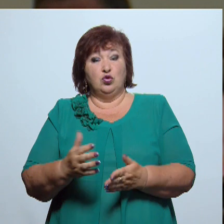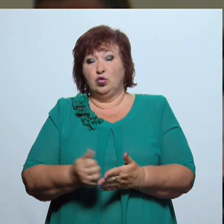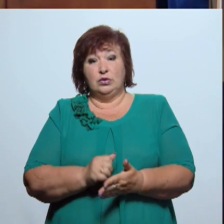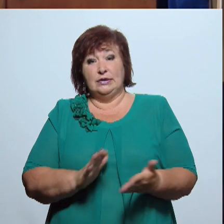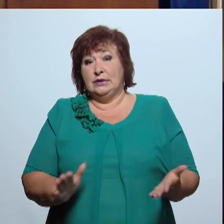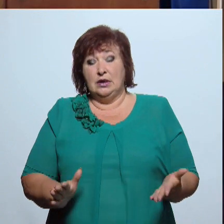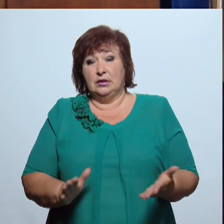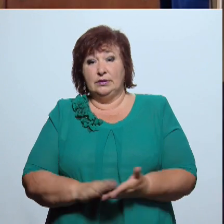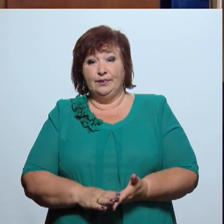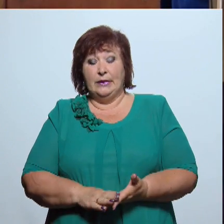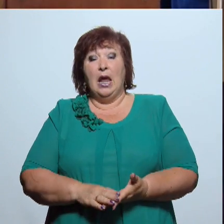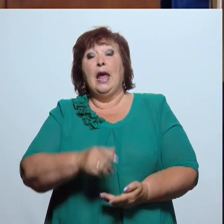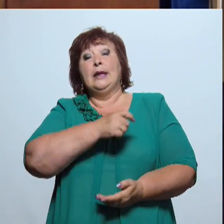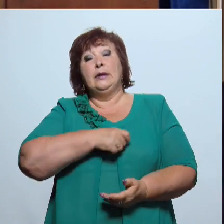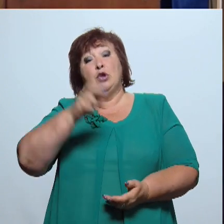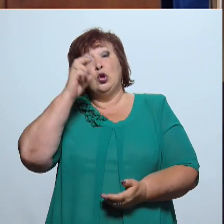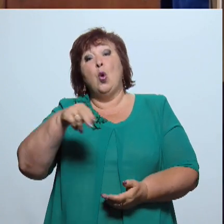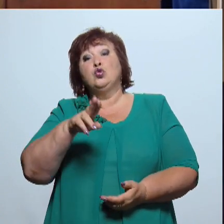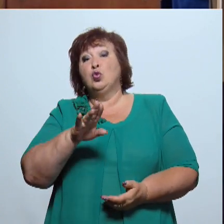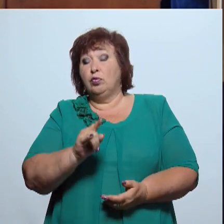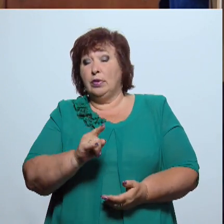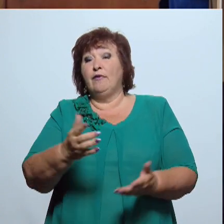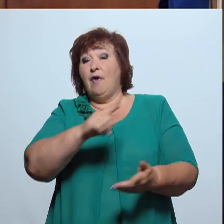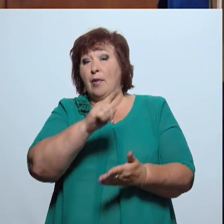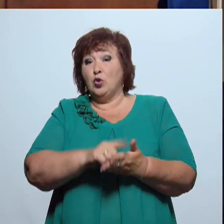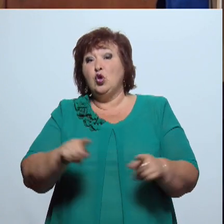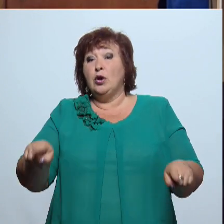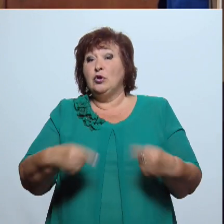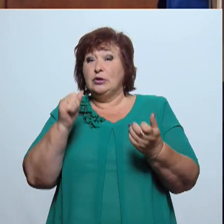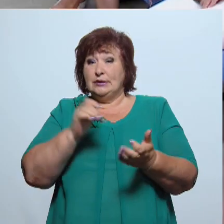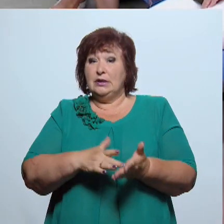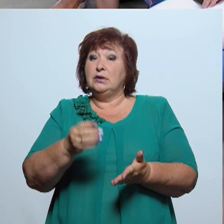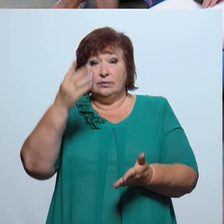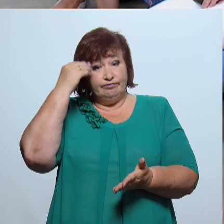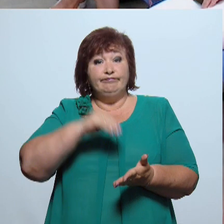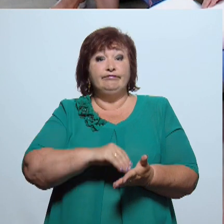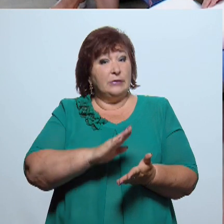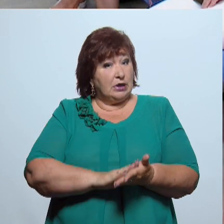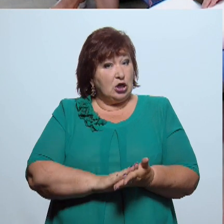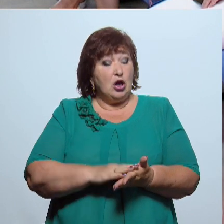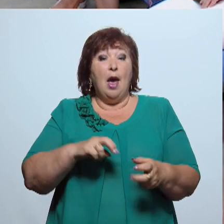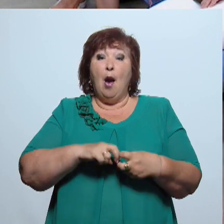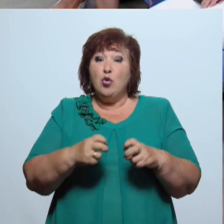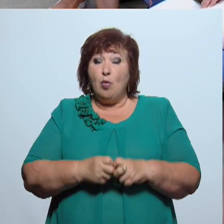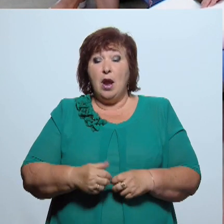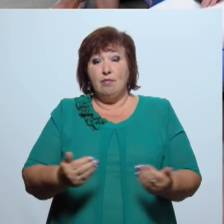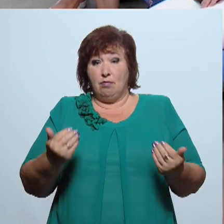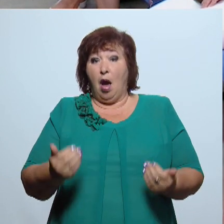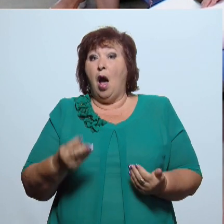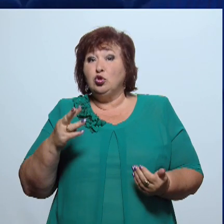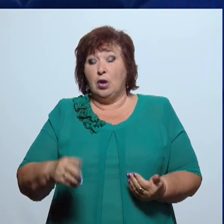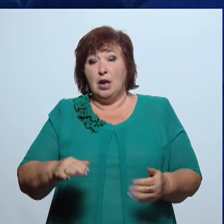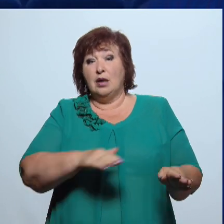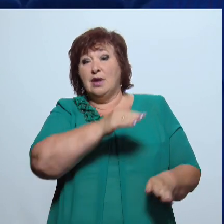реабилитации не хватает. Депутат Госдумы вопрос со строительством республики реабилитационного центра взял на карандаш, тем более, что проблема актуальна сейчас и на федеральном